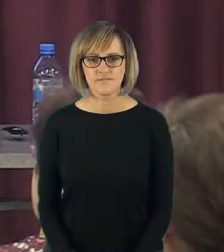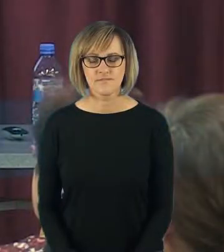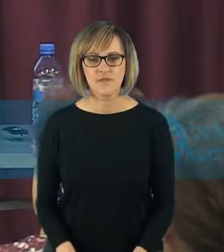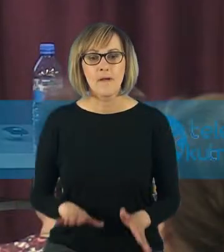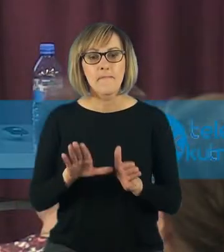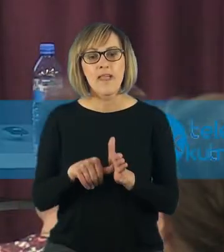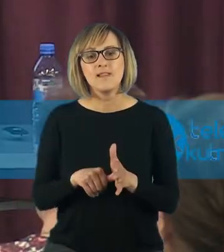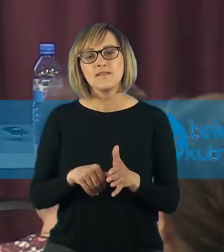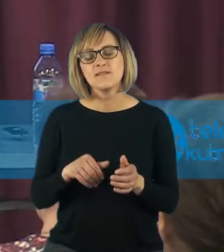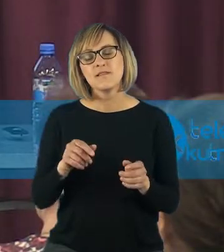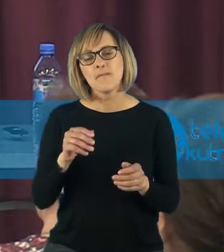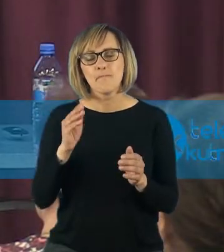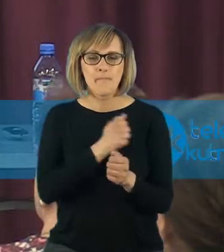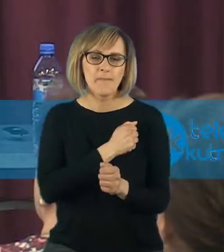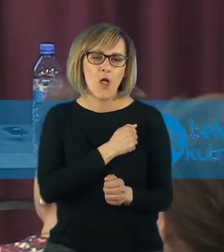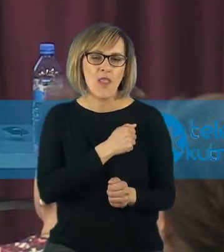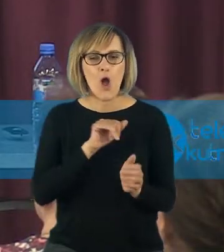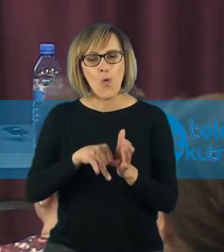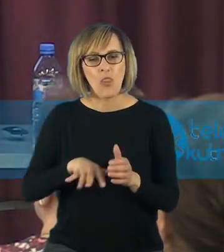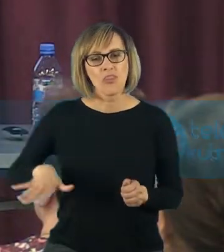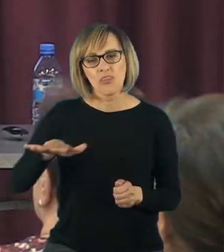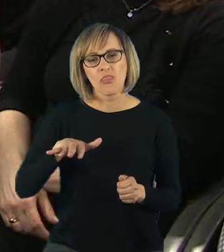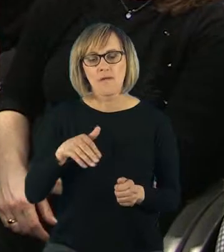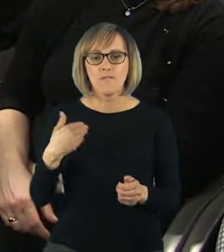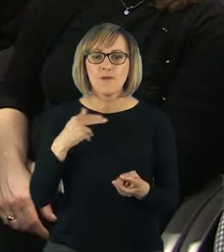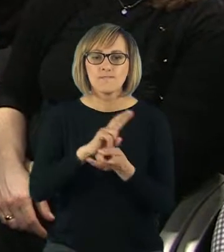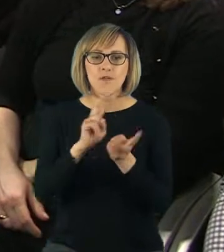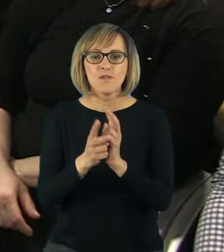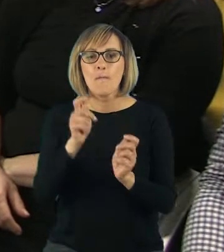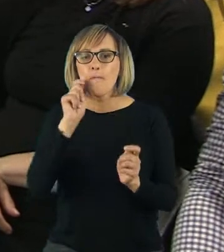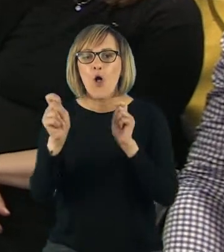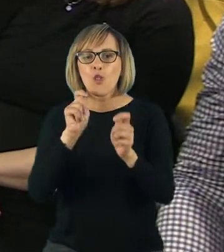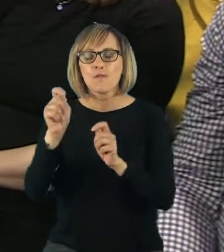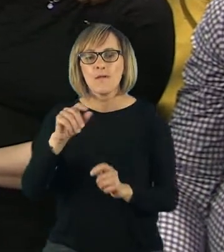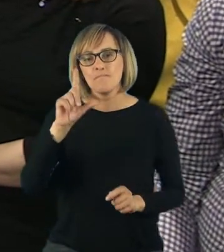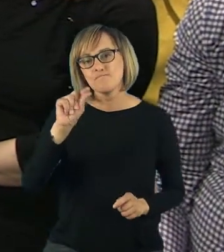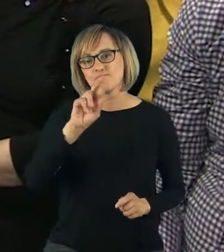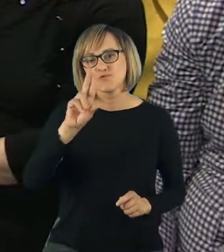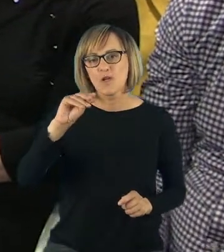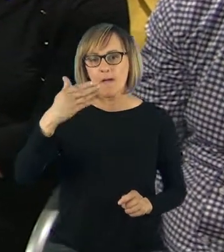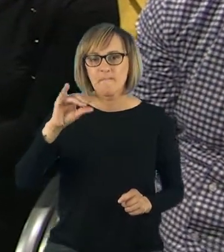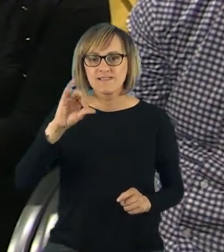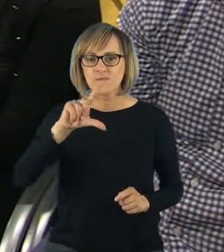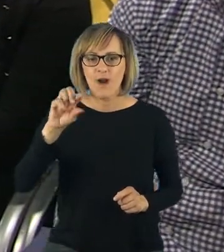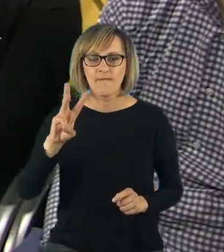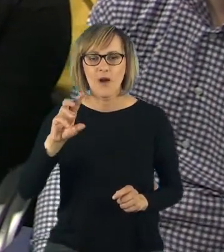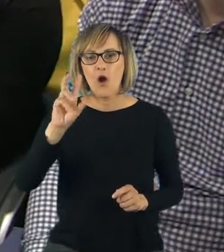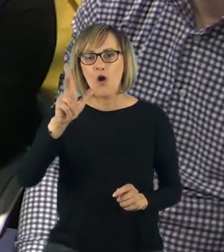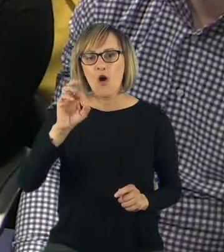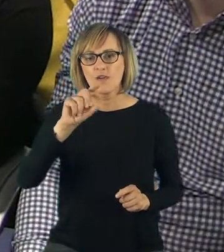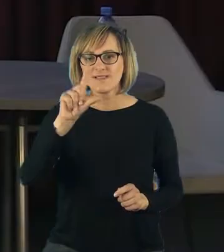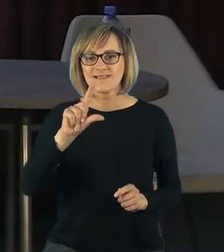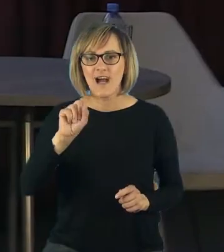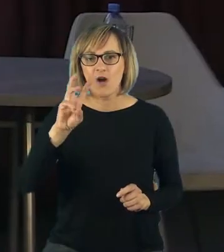W Miejskiej i Powiatowej Bibliotece Publicznej w Kutnie odbyło się spotkanie z podróżnikiem Przemysławem Kosakowskim. Doświadczyłeś tylu